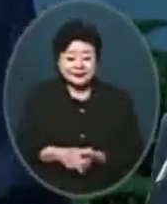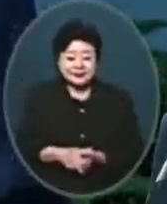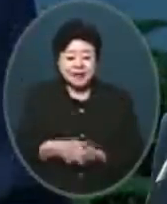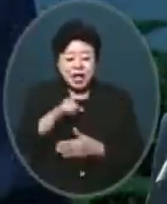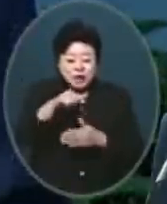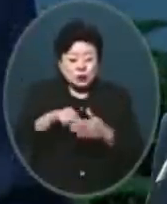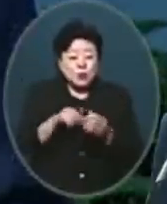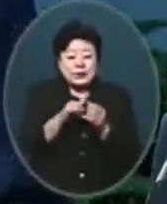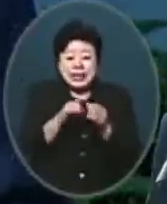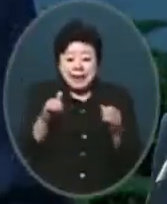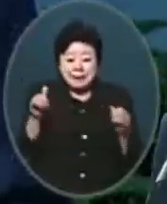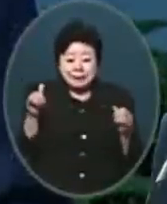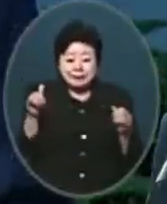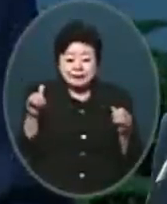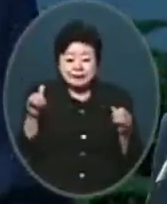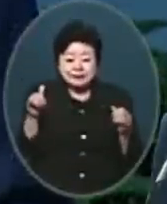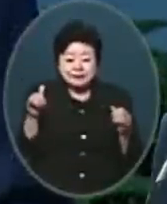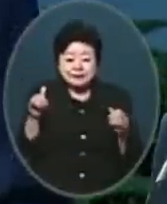속사람,